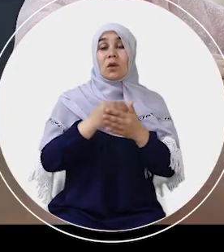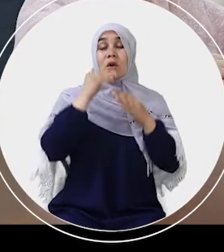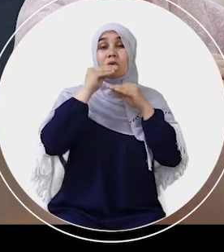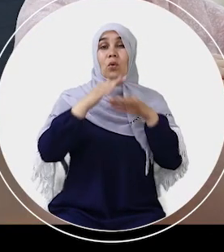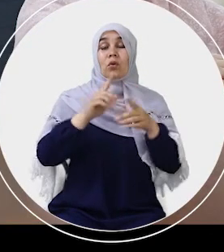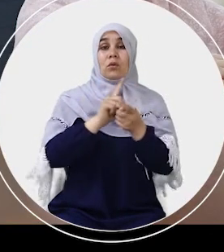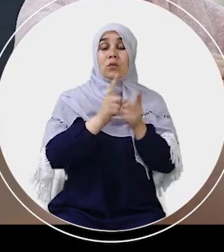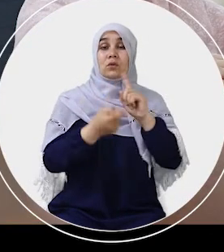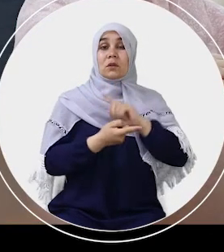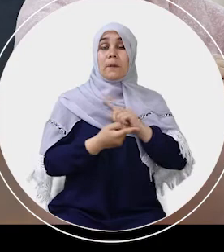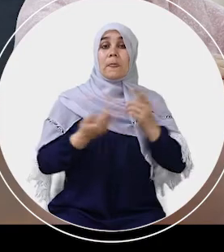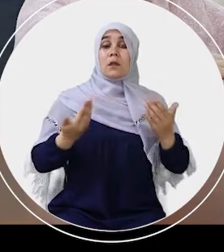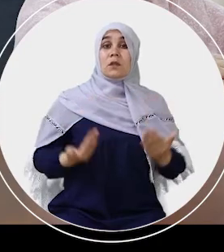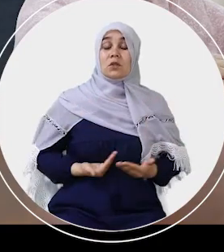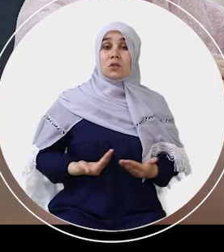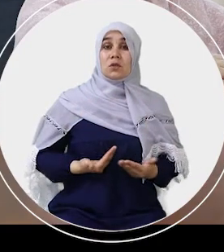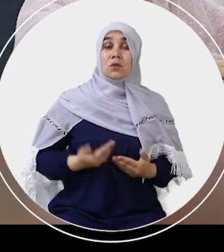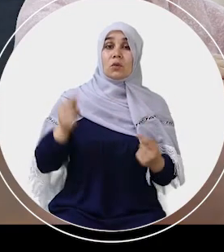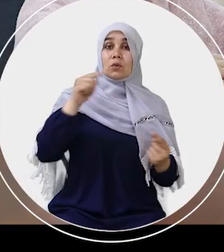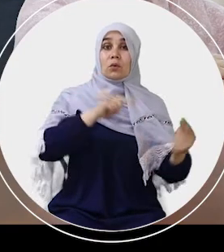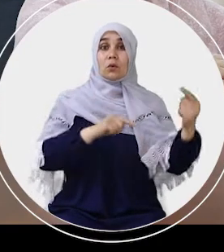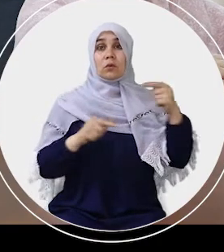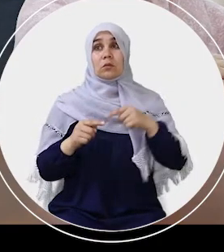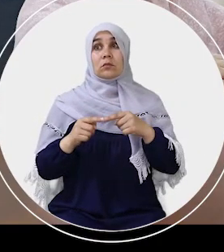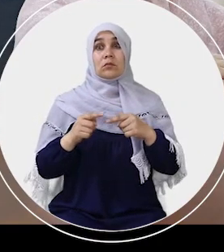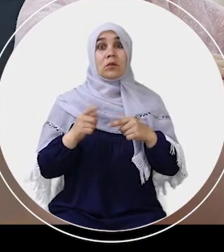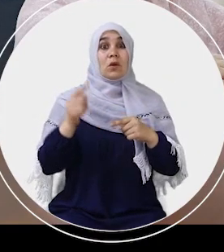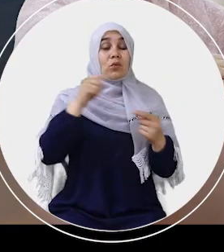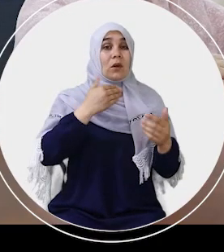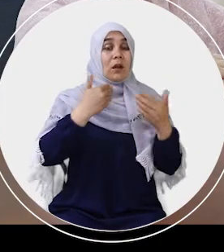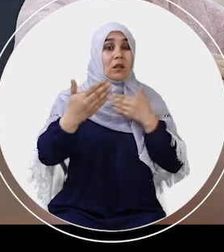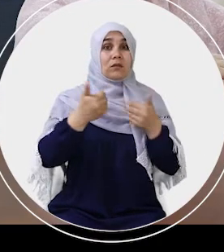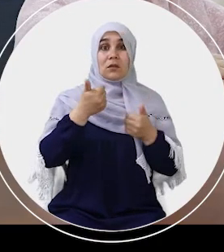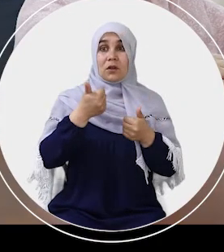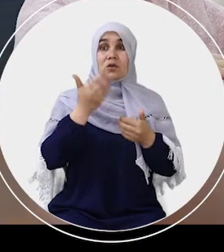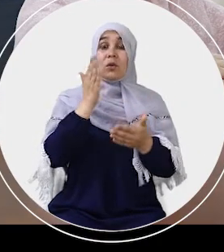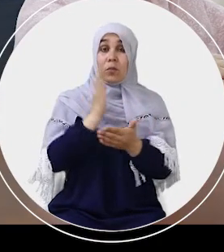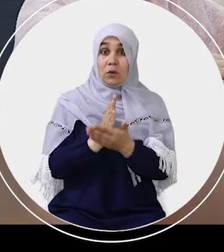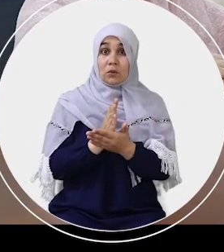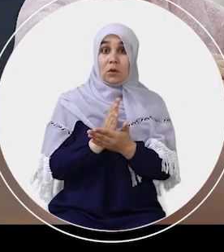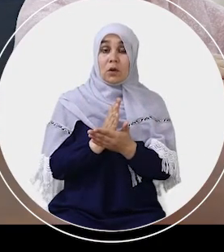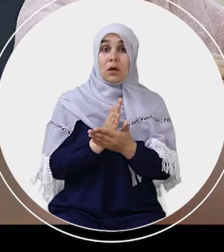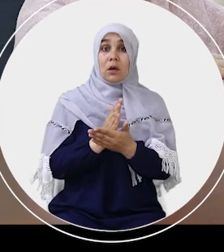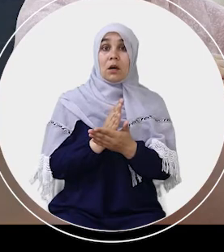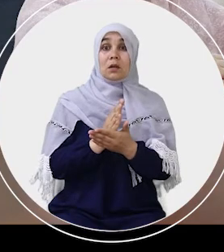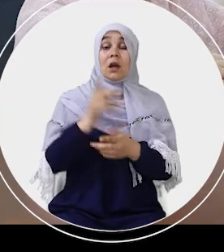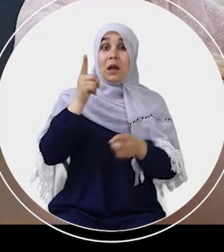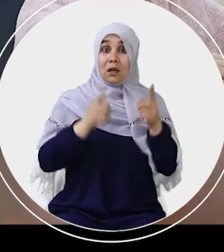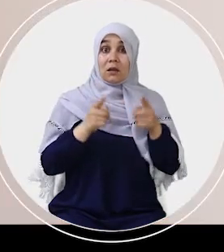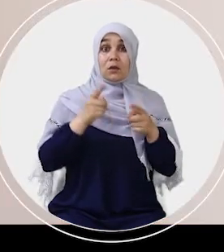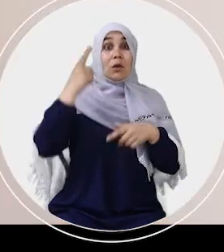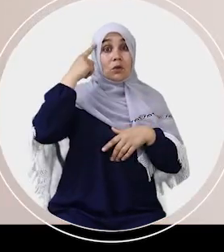darajadaki, yashash borasida er-xotin ehtimol bir-biriga munosabat yaxshi joylari ham bor. Unga haqiqatda